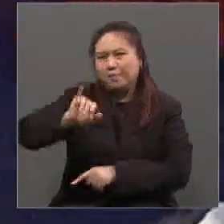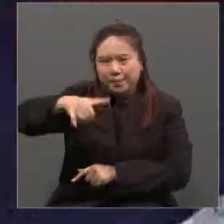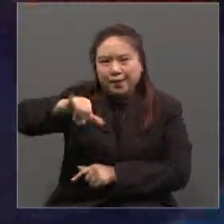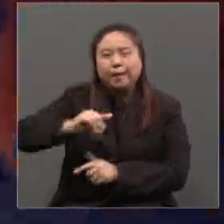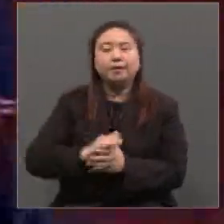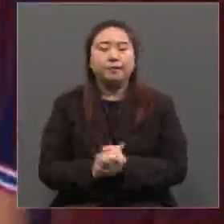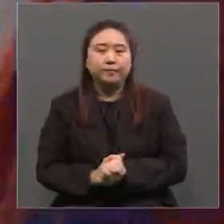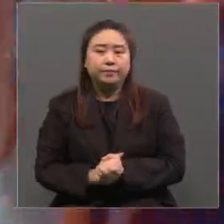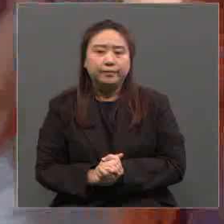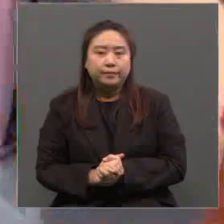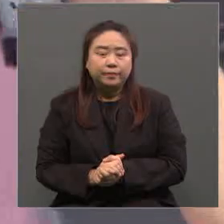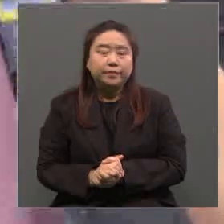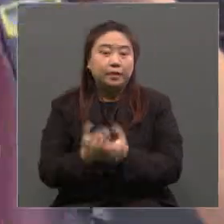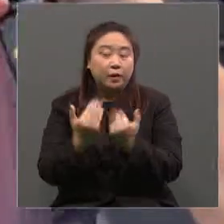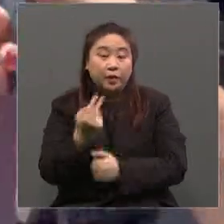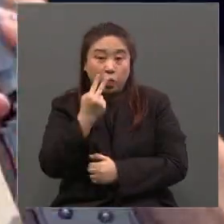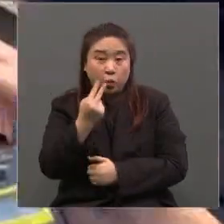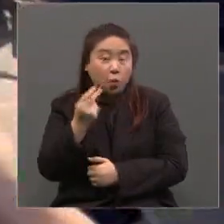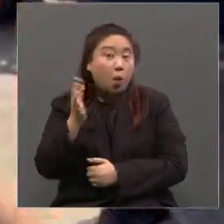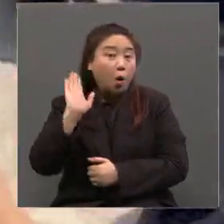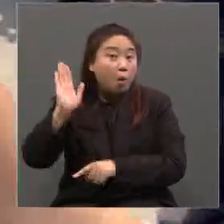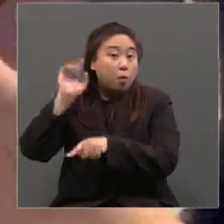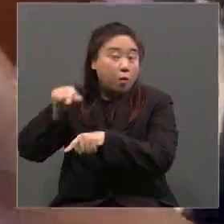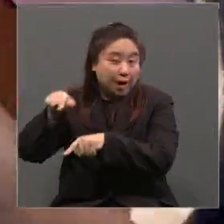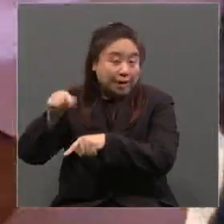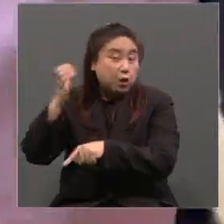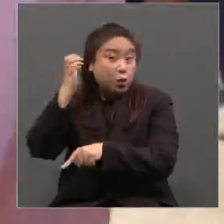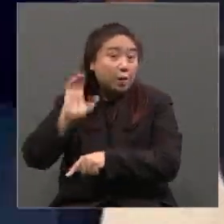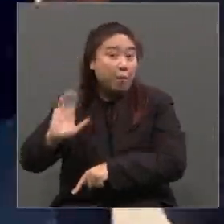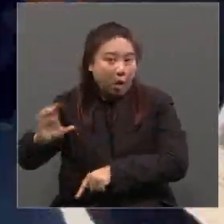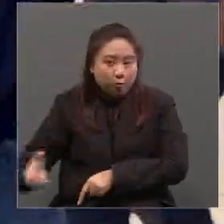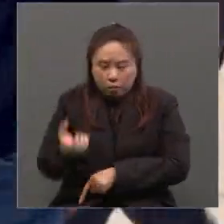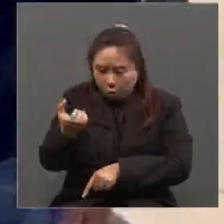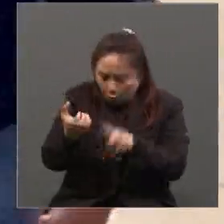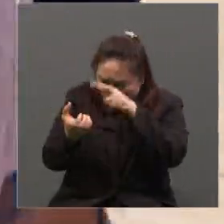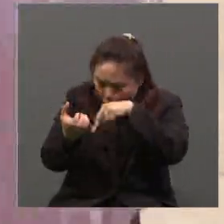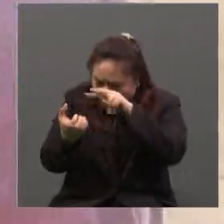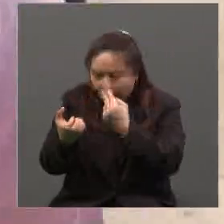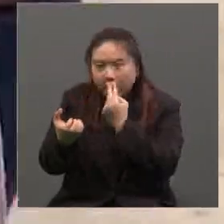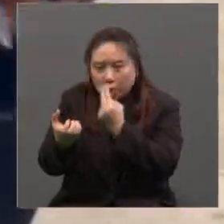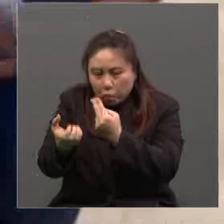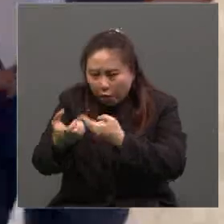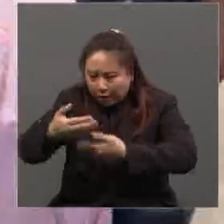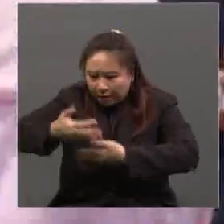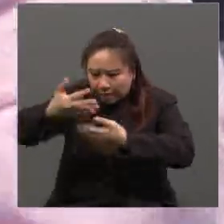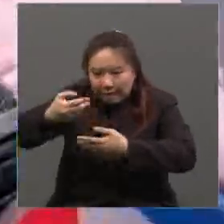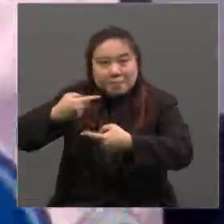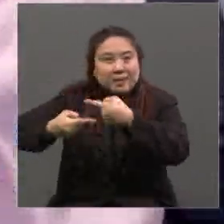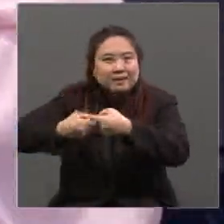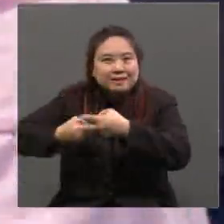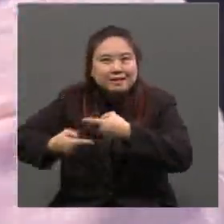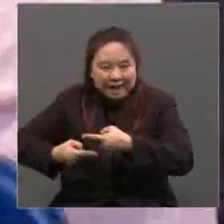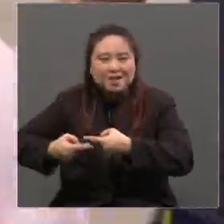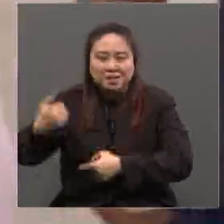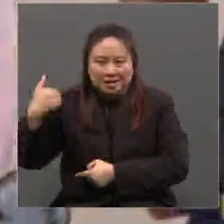ซึ่งจากการตรวจสอบโทรศัพท์มือถือของผู้ต้องหานะคะไปพบกับข้อความแชททำนองเป็นการล่วงละเมิดทางเ